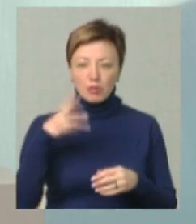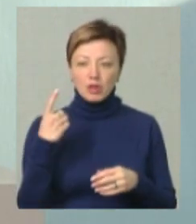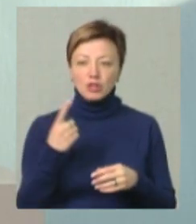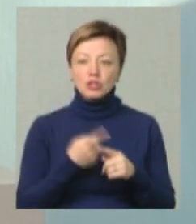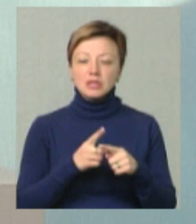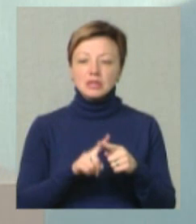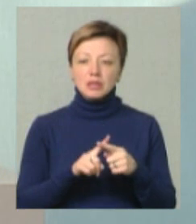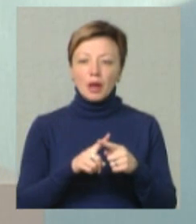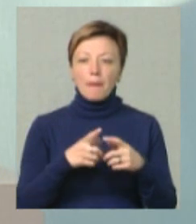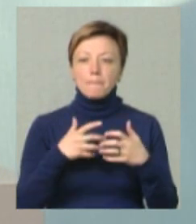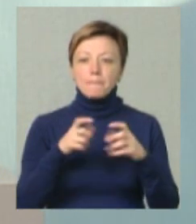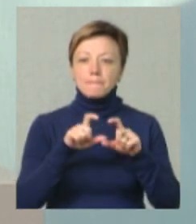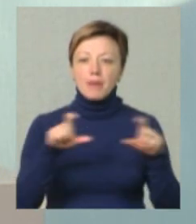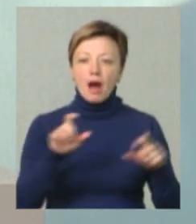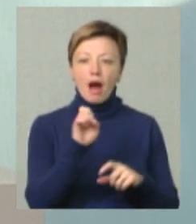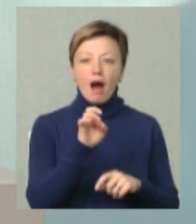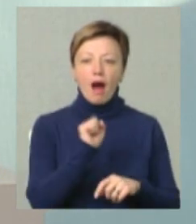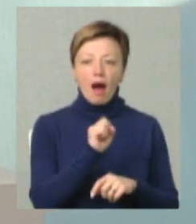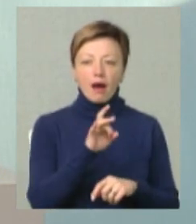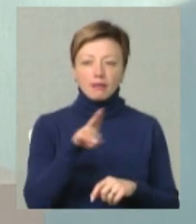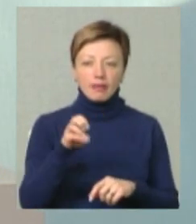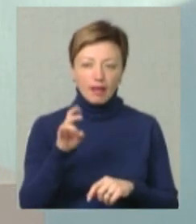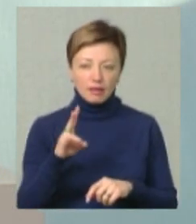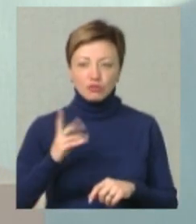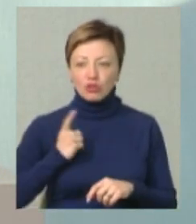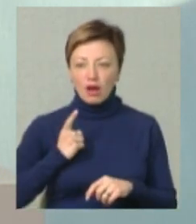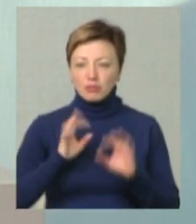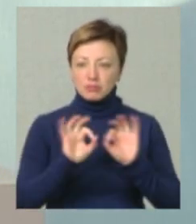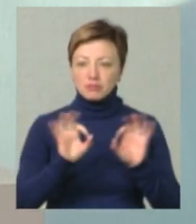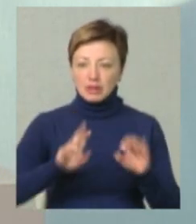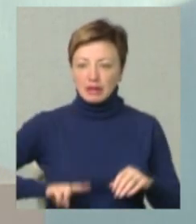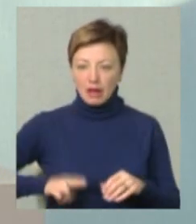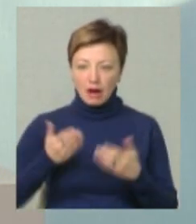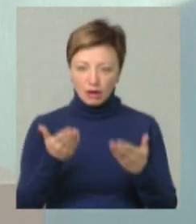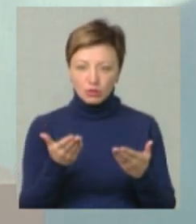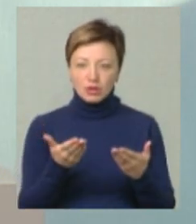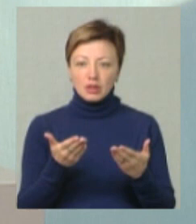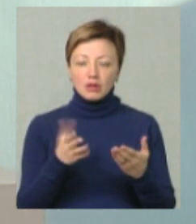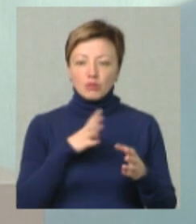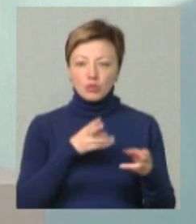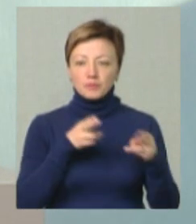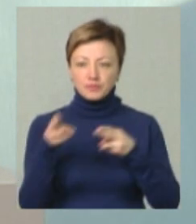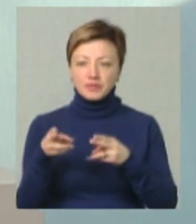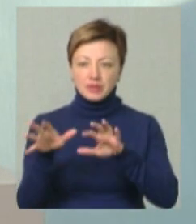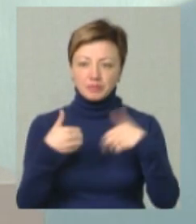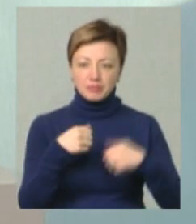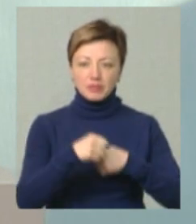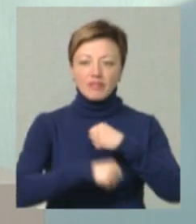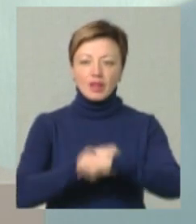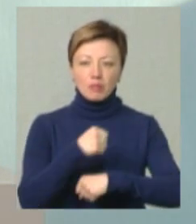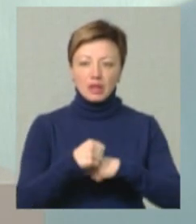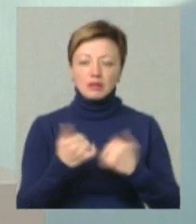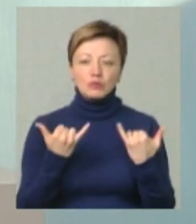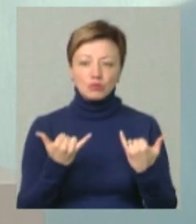Це парк хижаків «Арден». Чекаємо коментаря від його директора Сергія Романчука. Він їздив за ведмедями і,